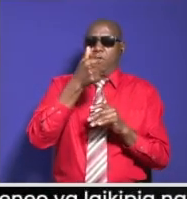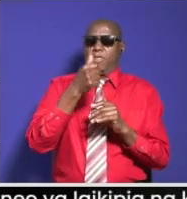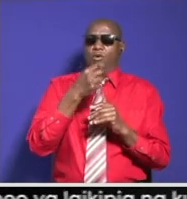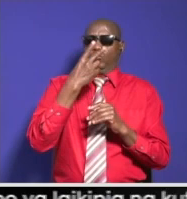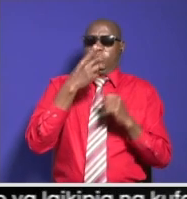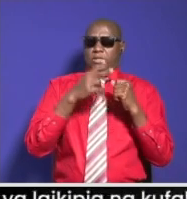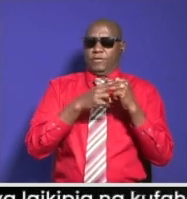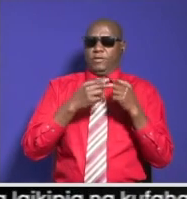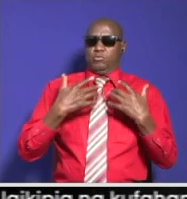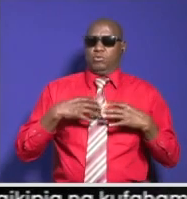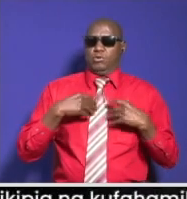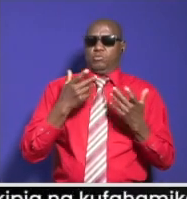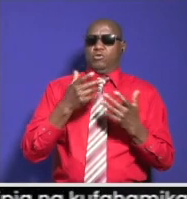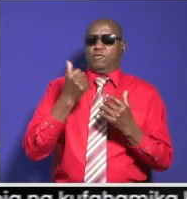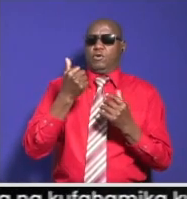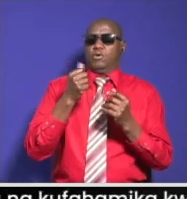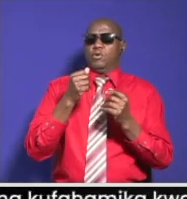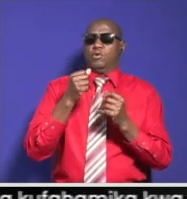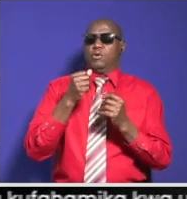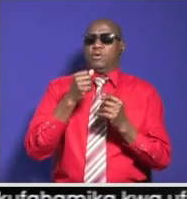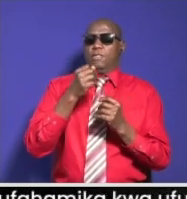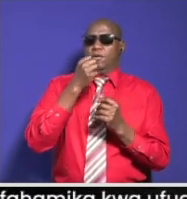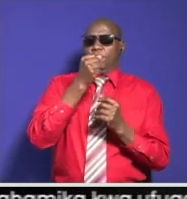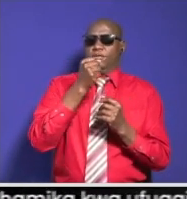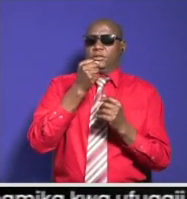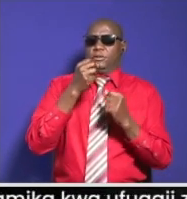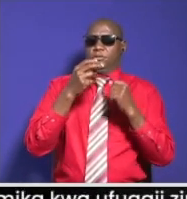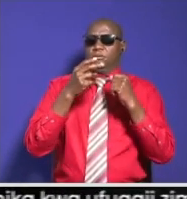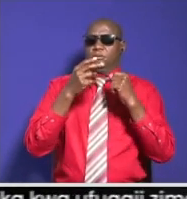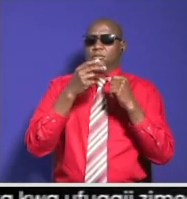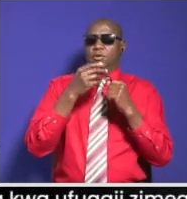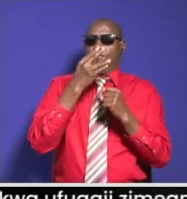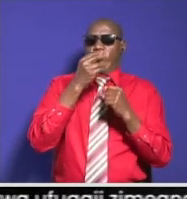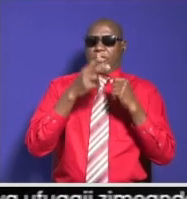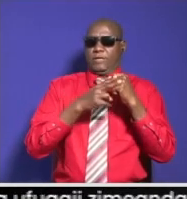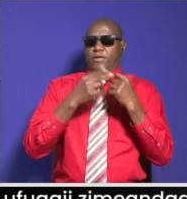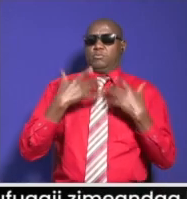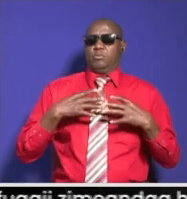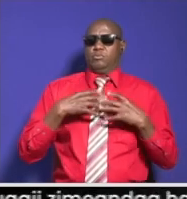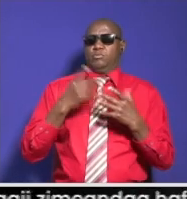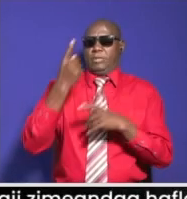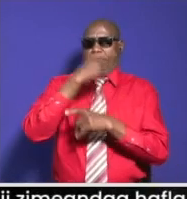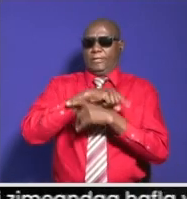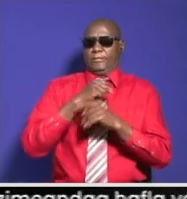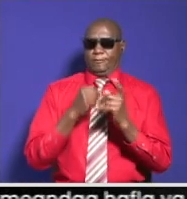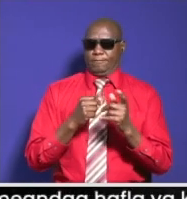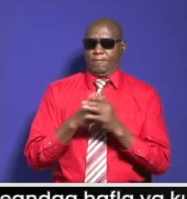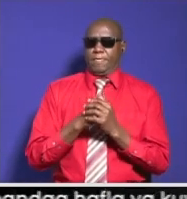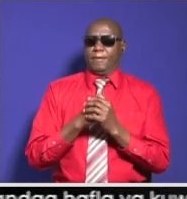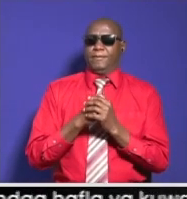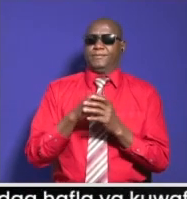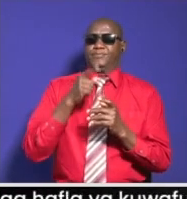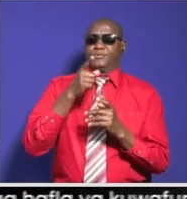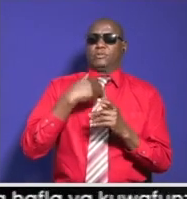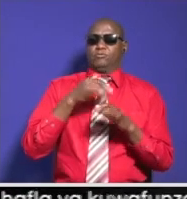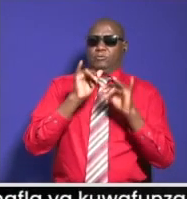28 kwa siku 47 zaidi. Hakimu mwandamizi wa Shanzu Yusuf Shikanda aliagiza washukiwa hao kubaki